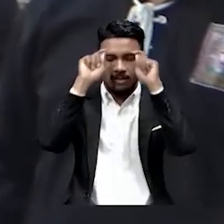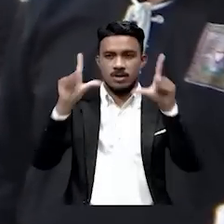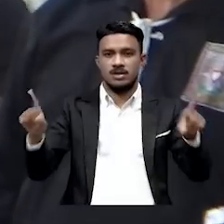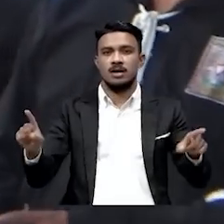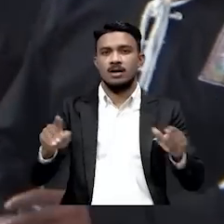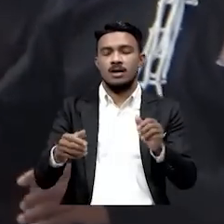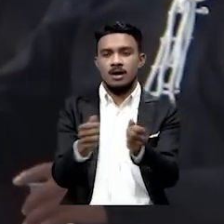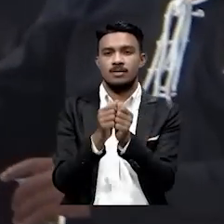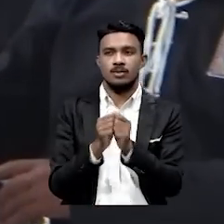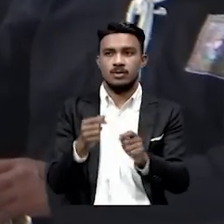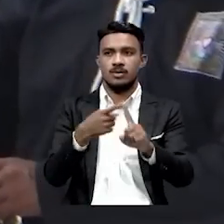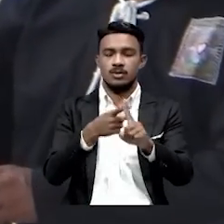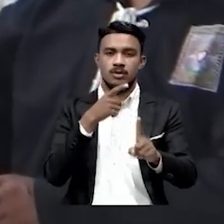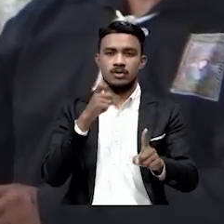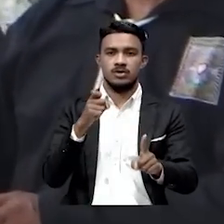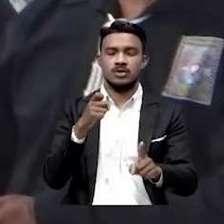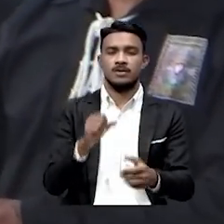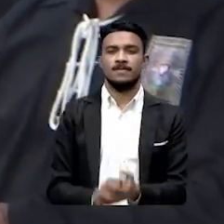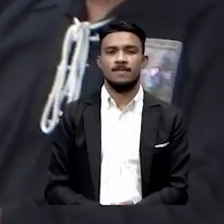kusi